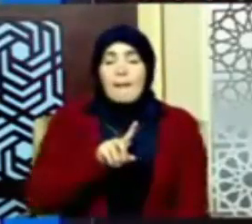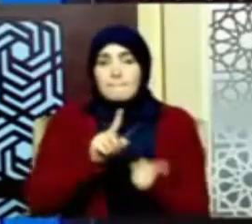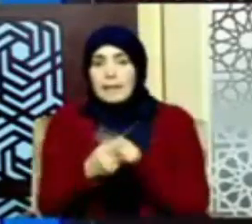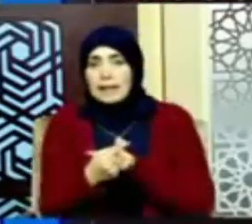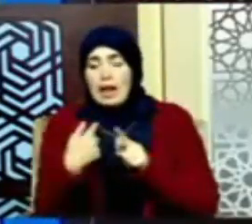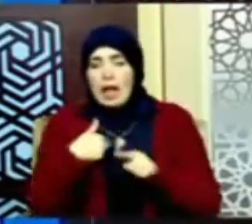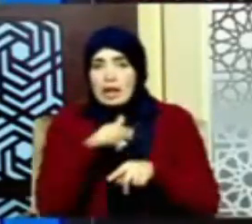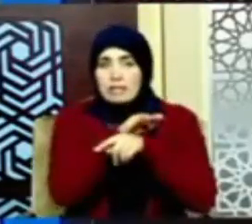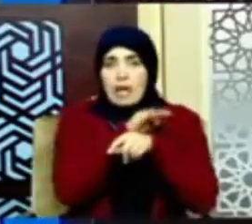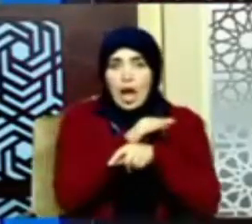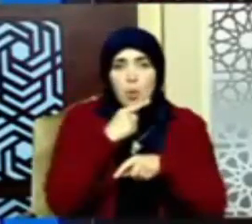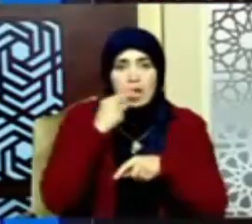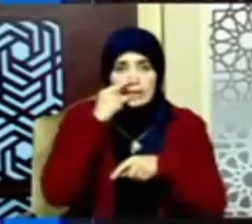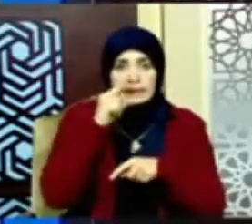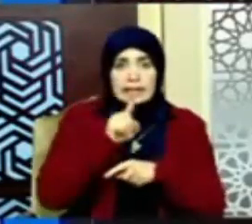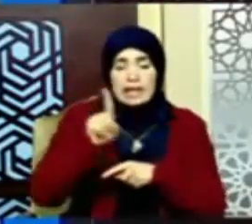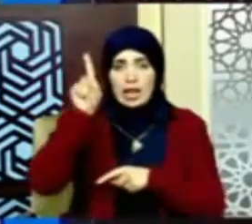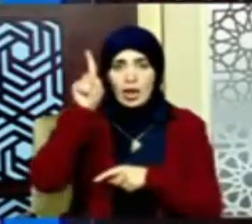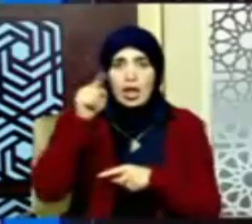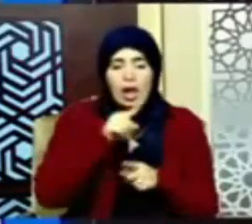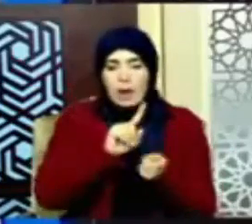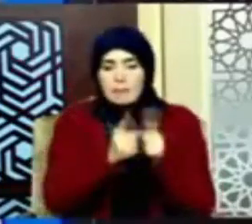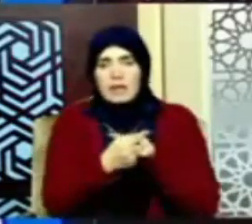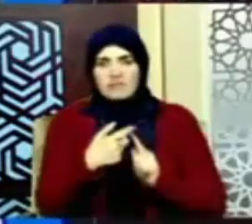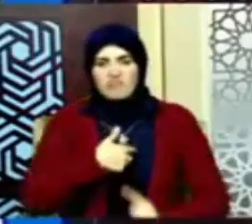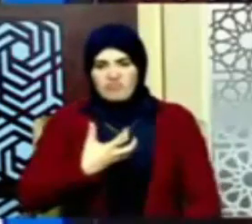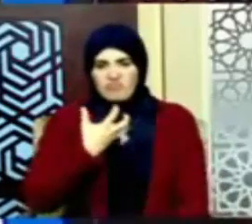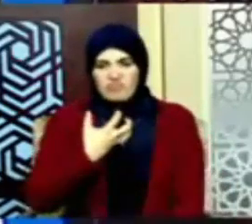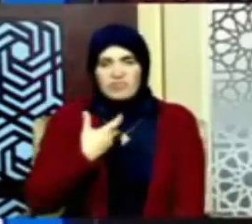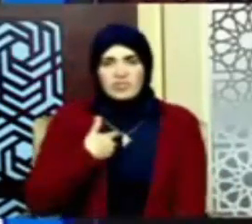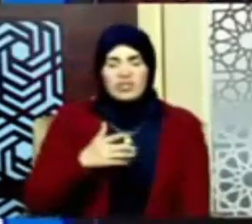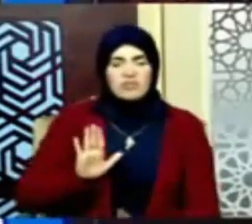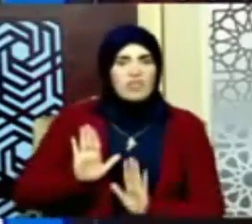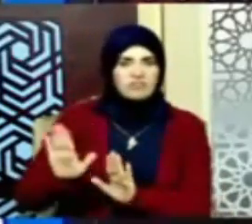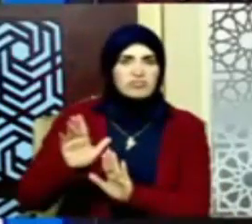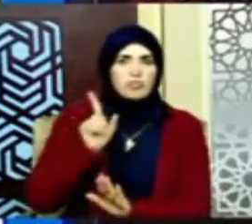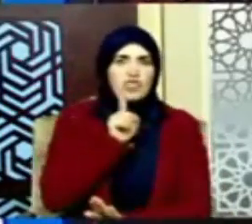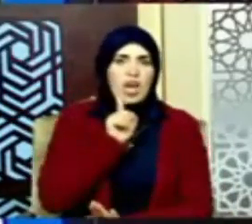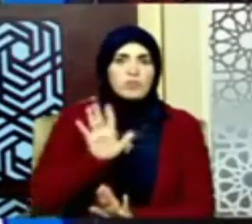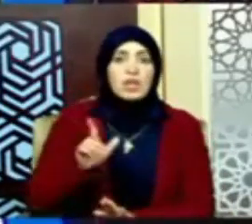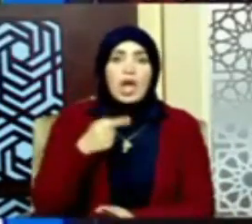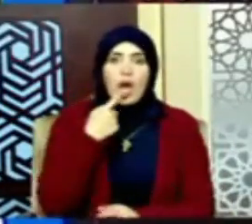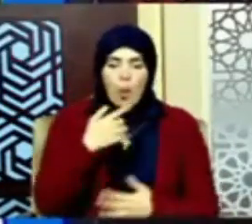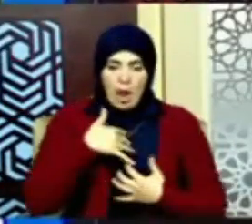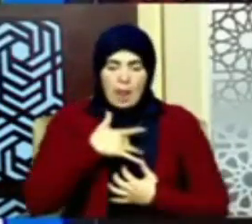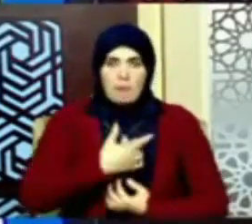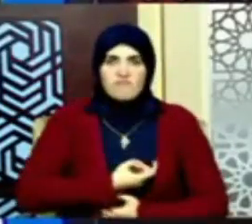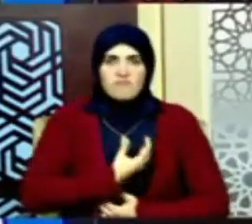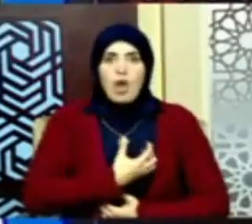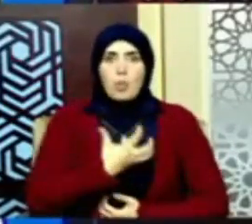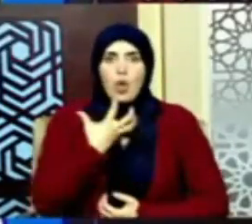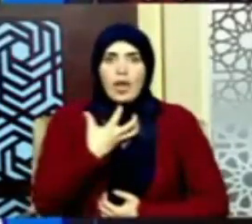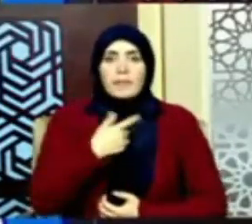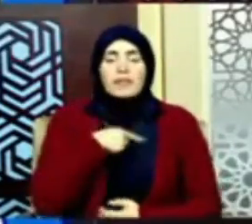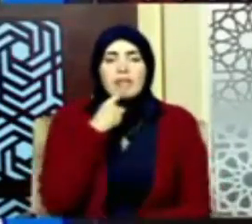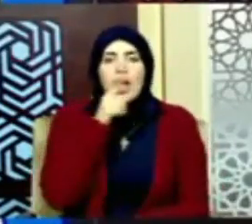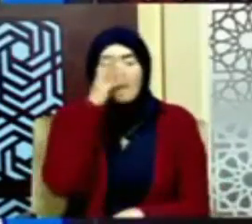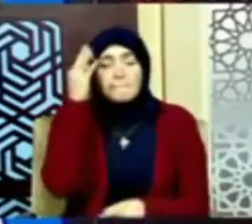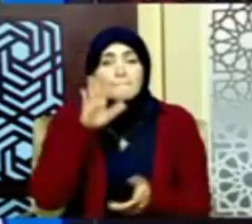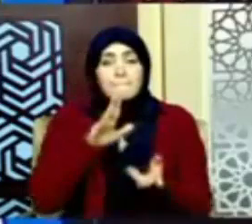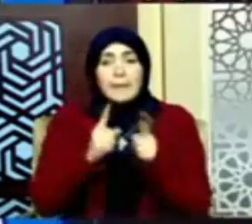الله يصبح بتشدده صادا عن دين الله. وبدل أن يجعل الناس يدخلون في دين الله